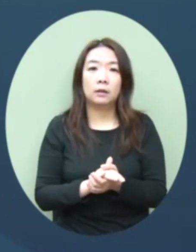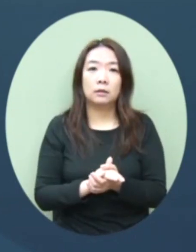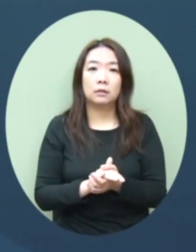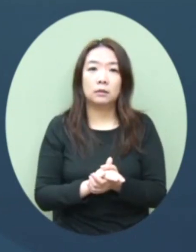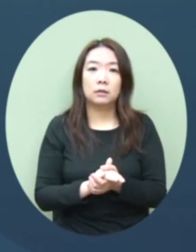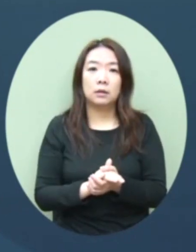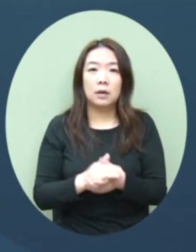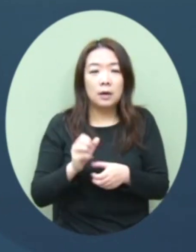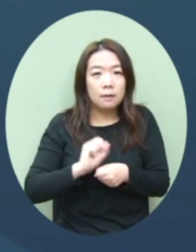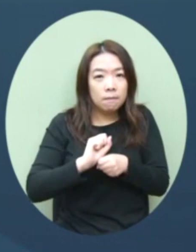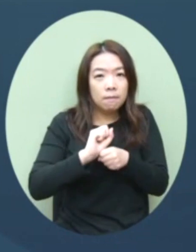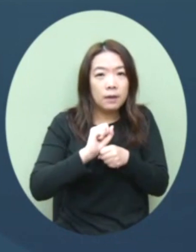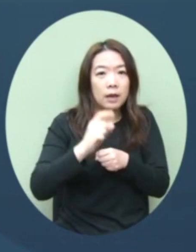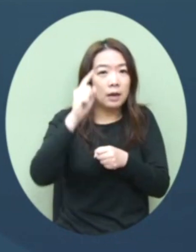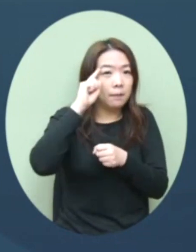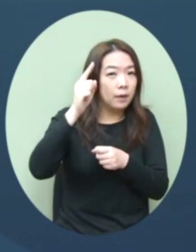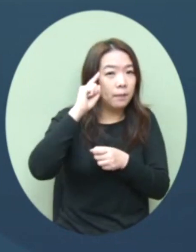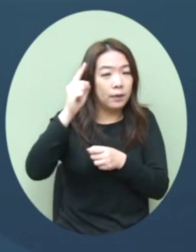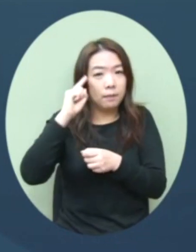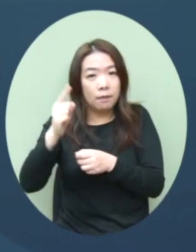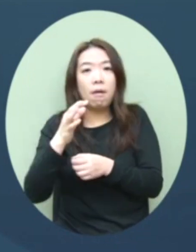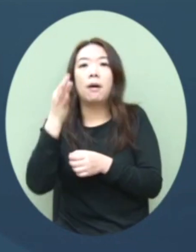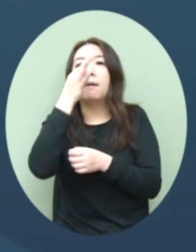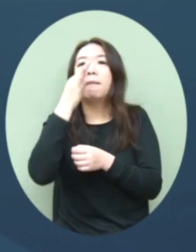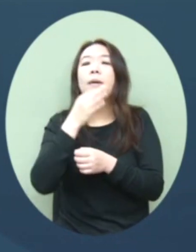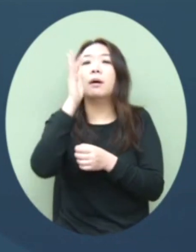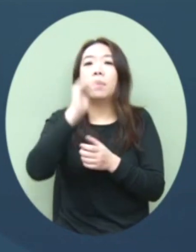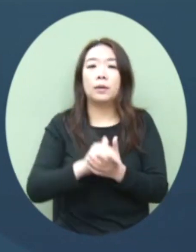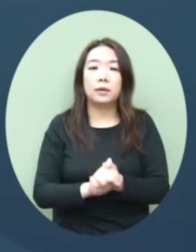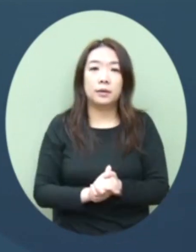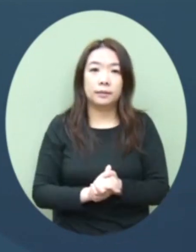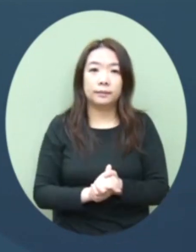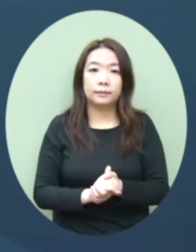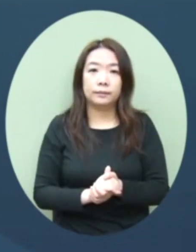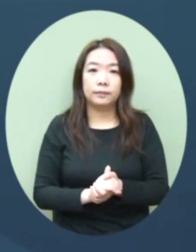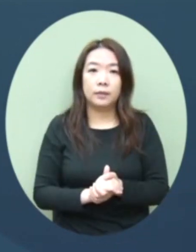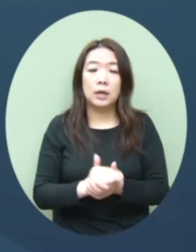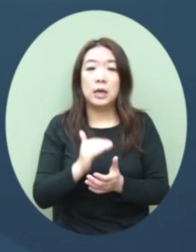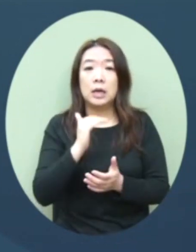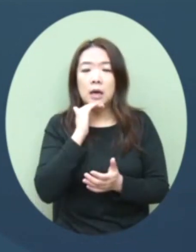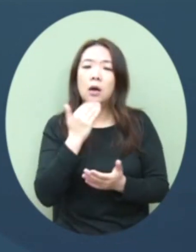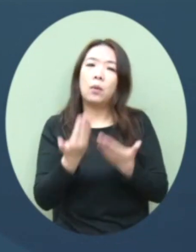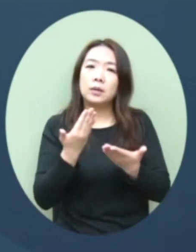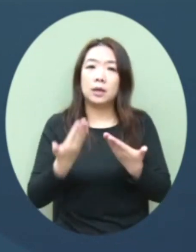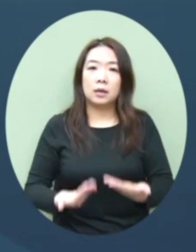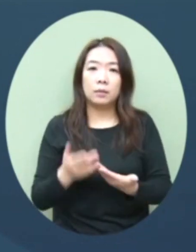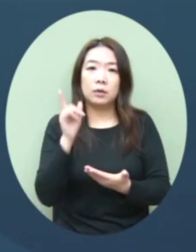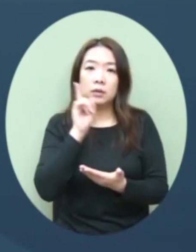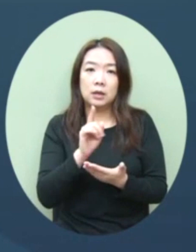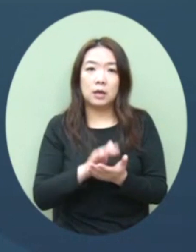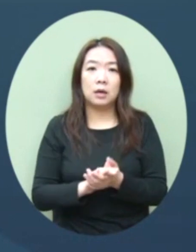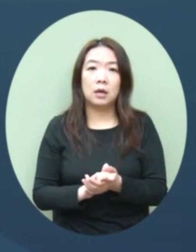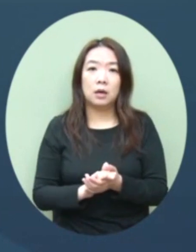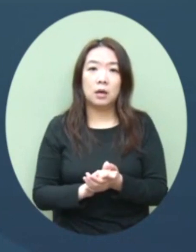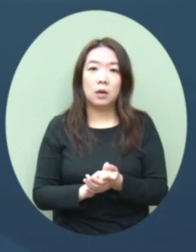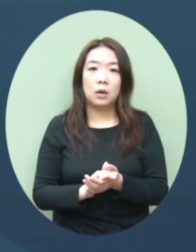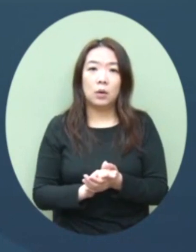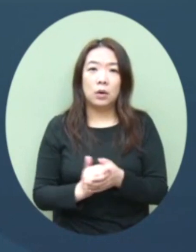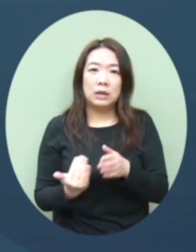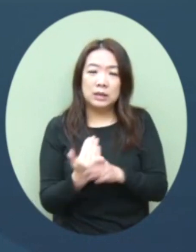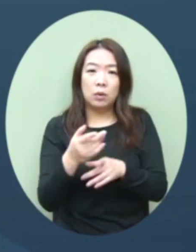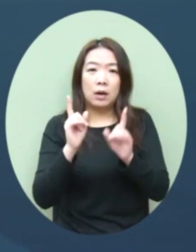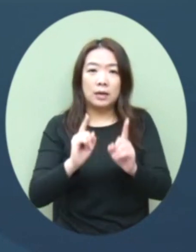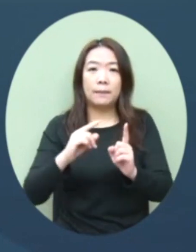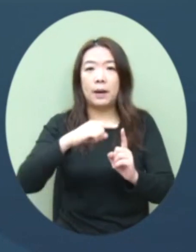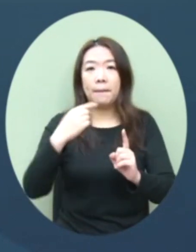加密到一日一检稍后我们就会应该在这个星期就陆续以百万计的